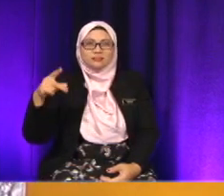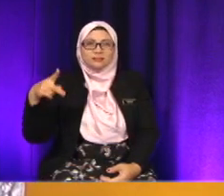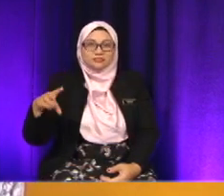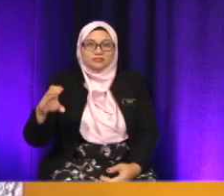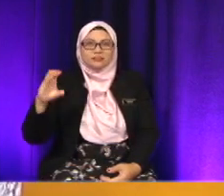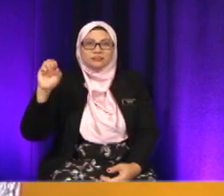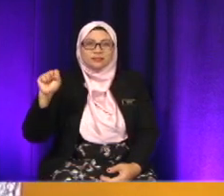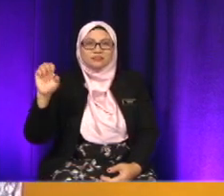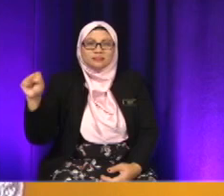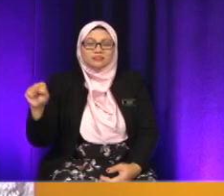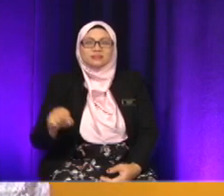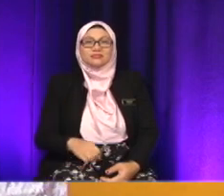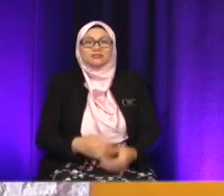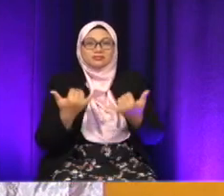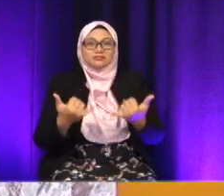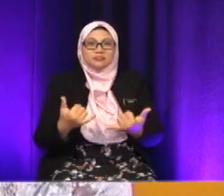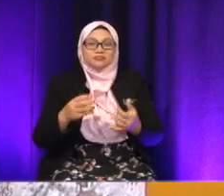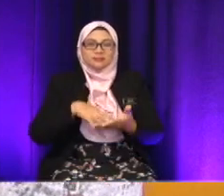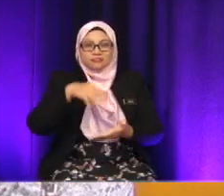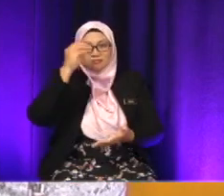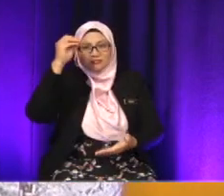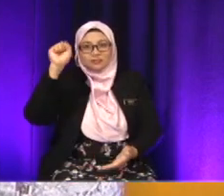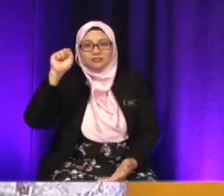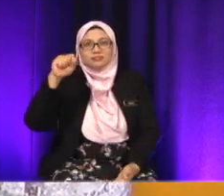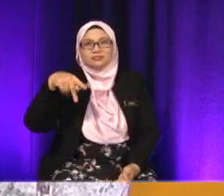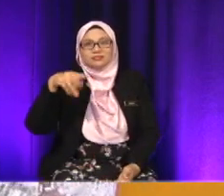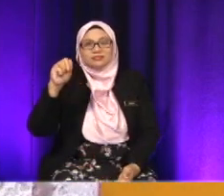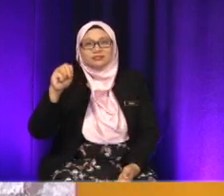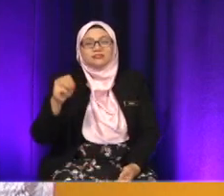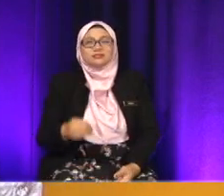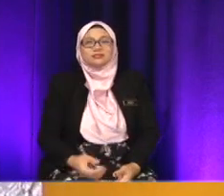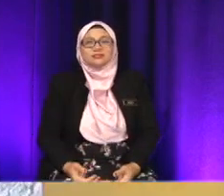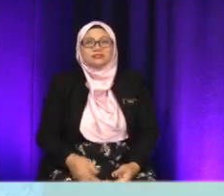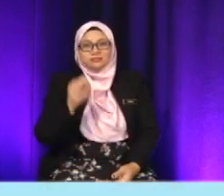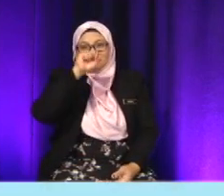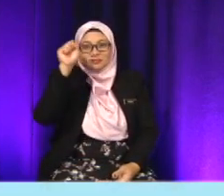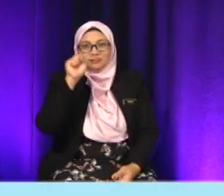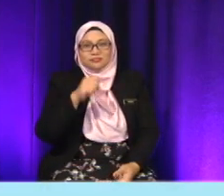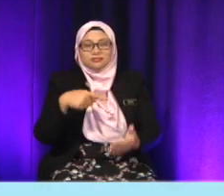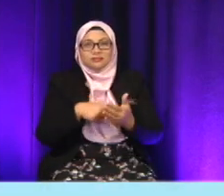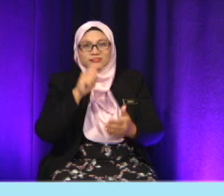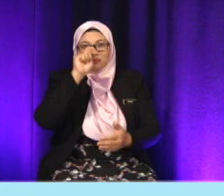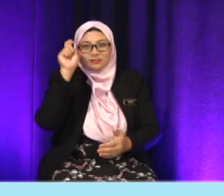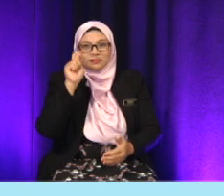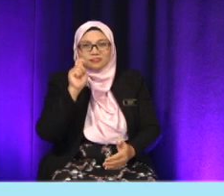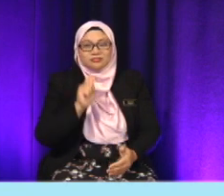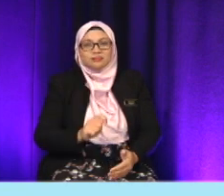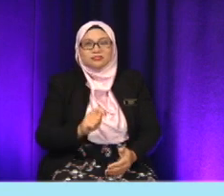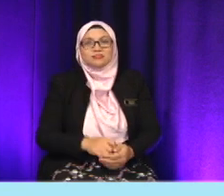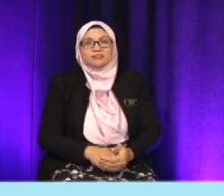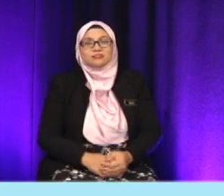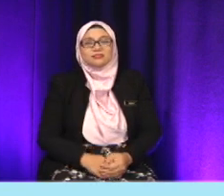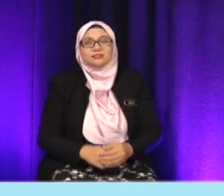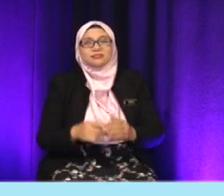belajar tentang SQL Oke jadi soalnya nih ditanya Berikut merupakan kok atau cara Jawa akan